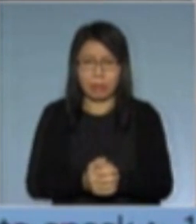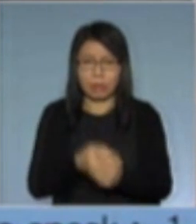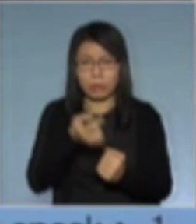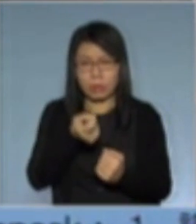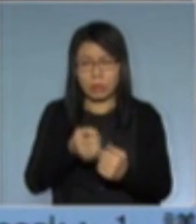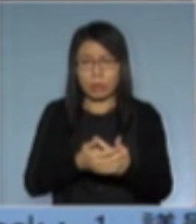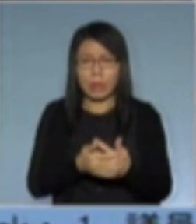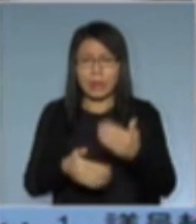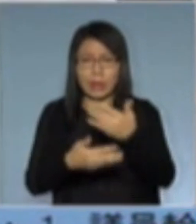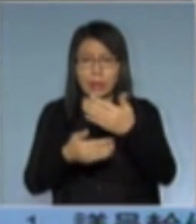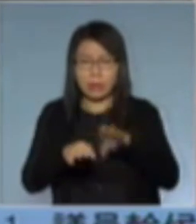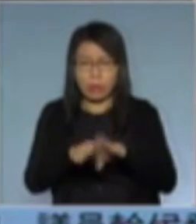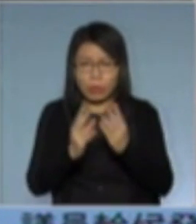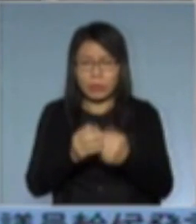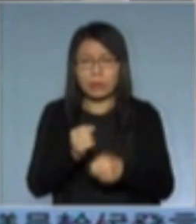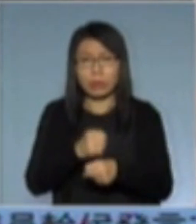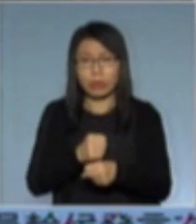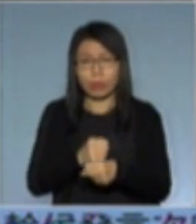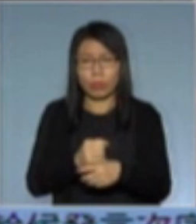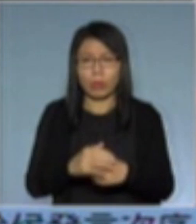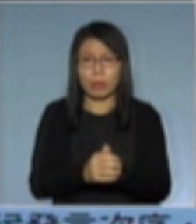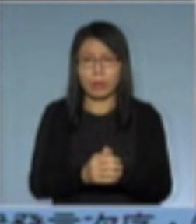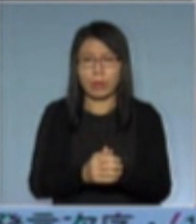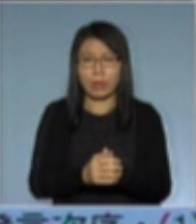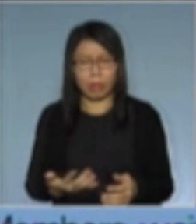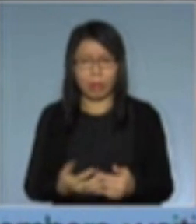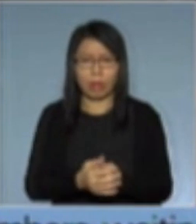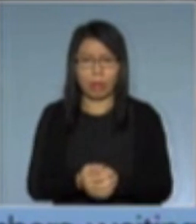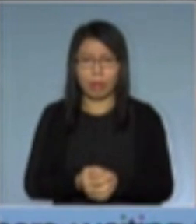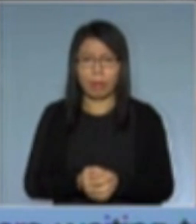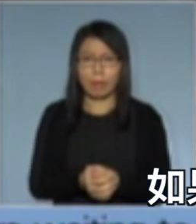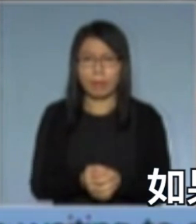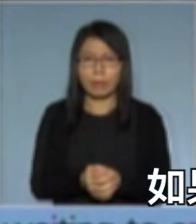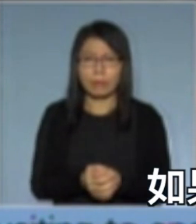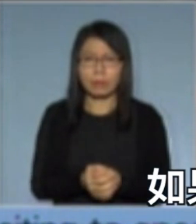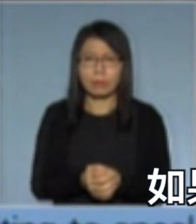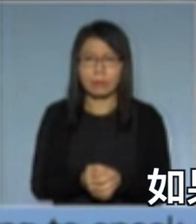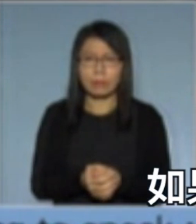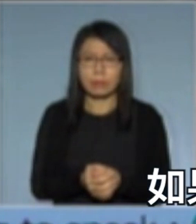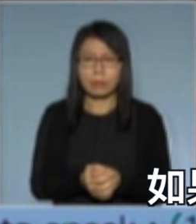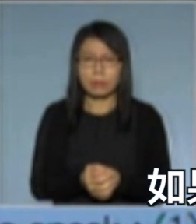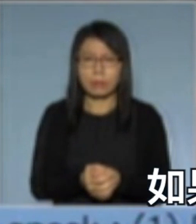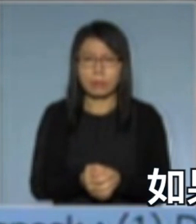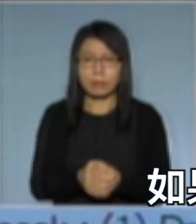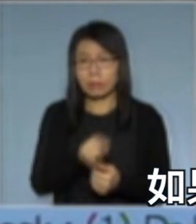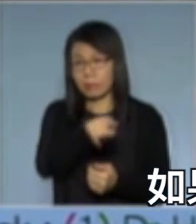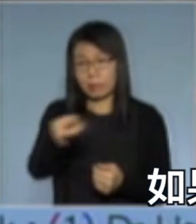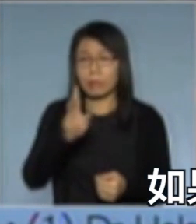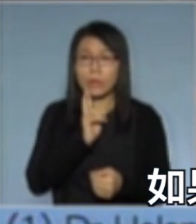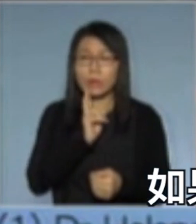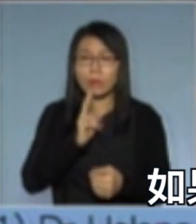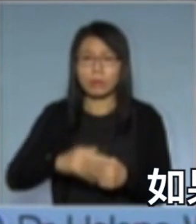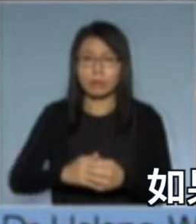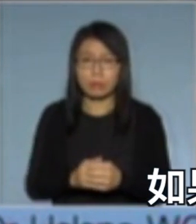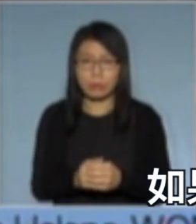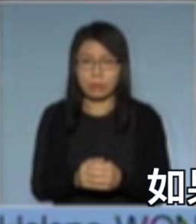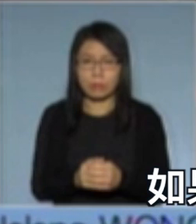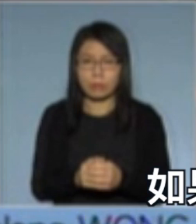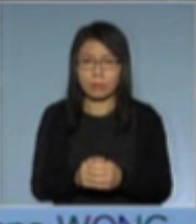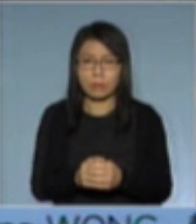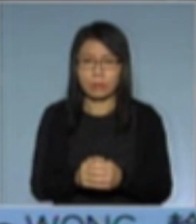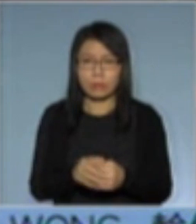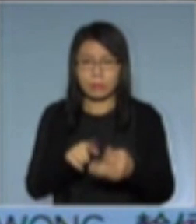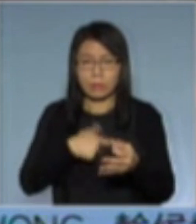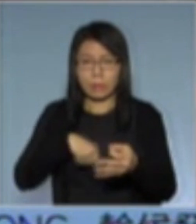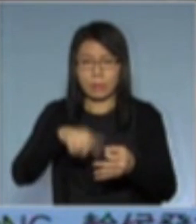時開始實施日期，關市民咩事幹啊？你哋如果乾脆好似鄺俊宇議員